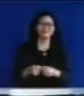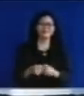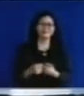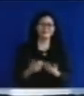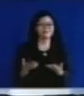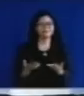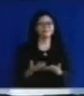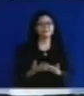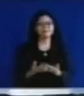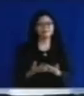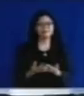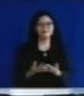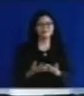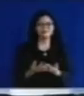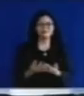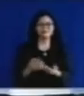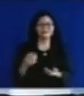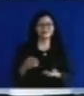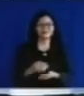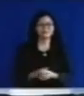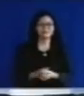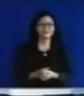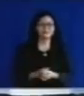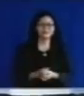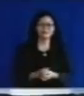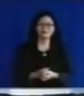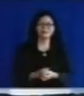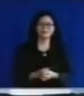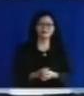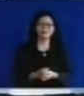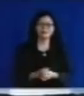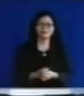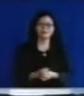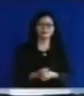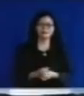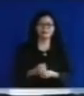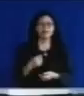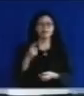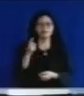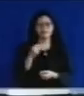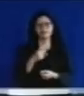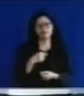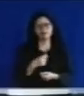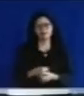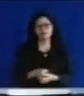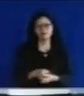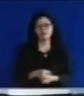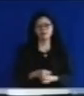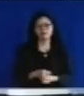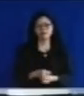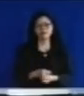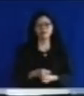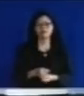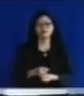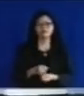yang memang pajak tanah tapi khusus pabrik besar, ya. Dan yang utama lagi, sekali lagi kami